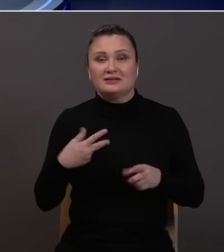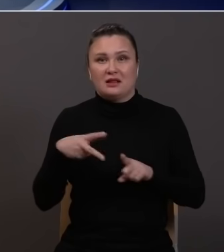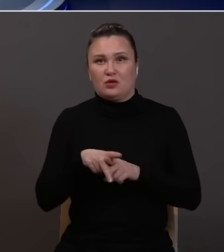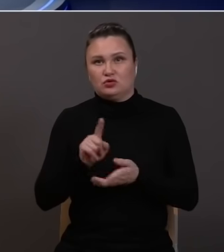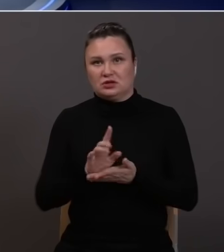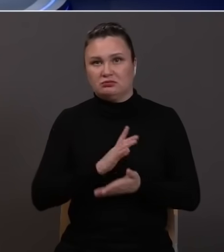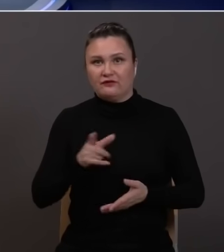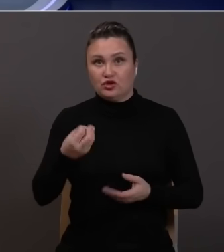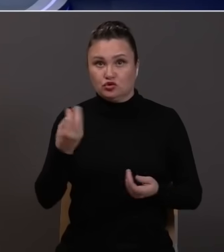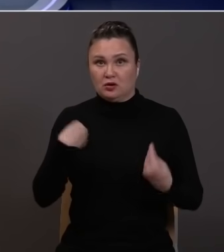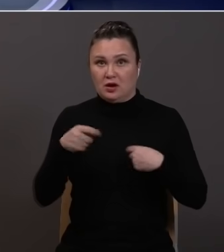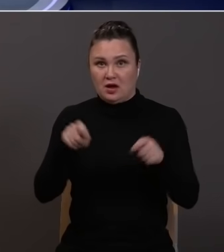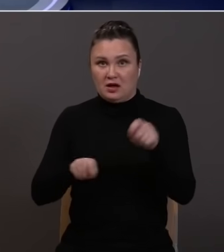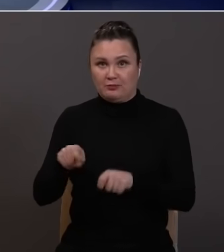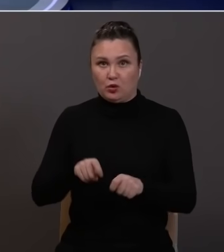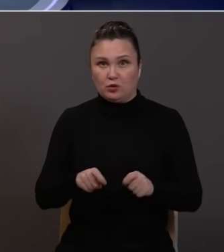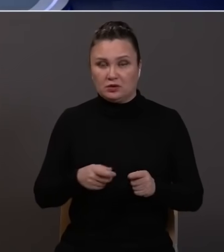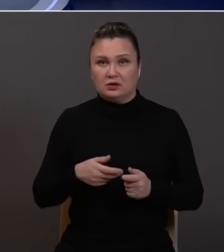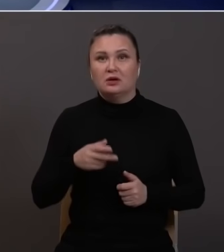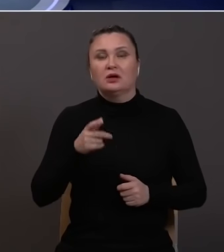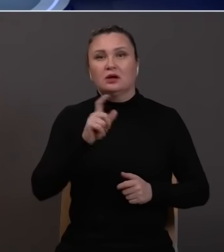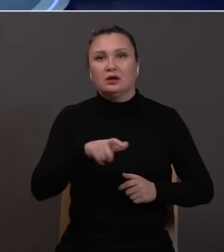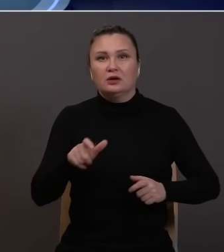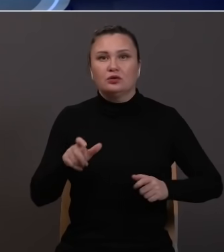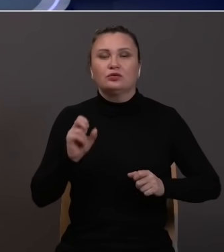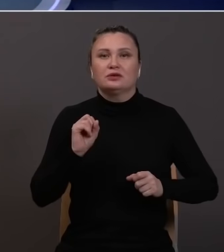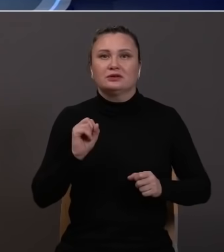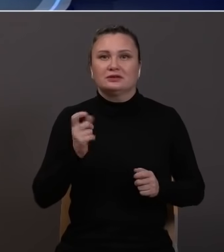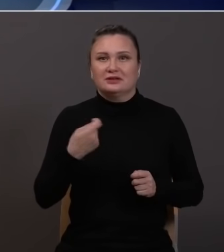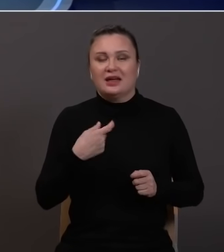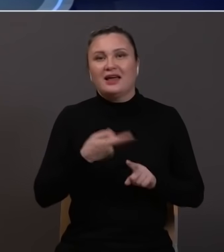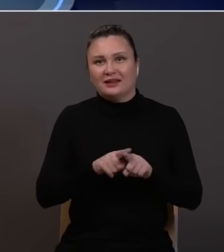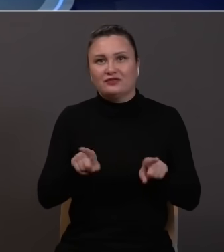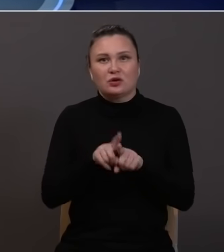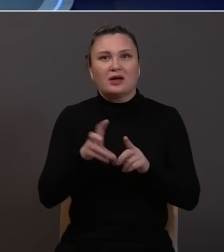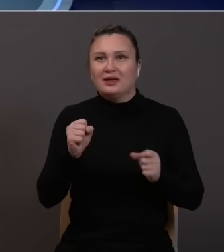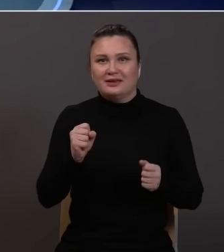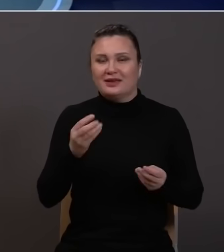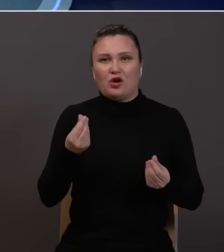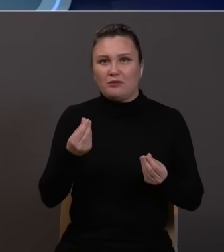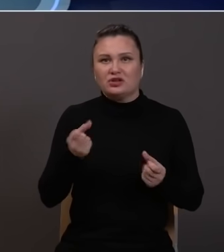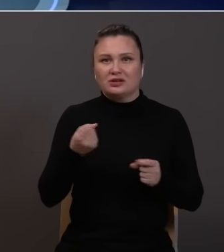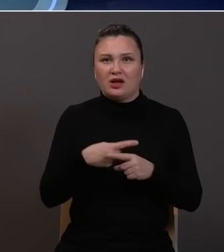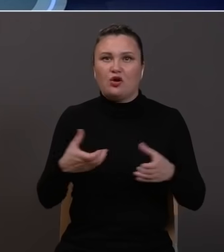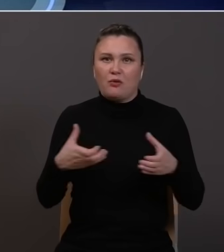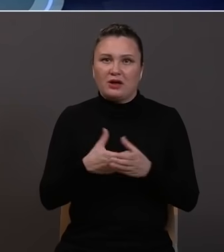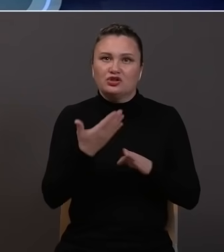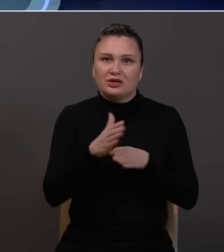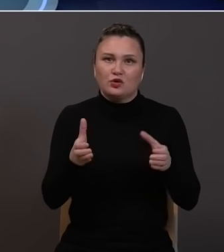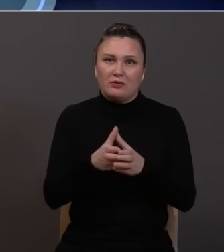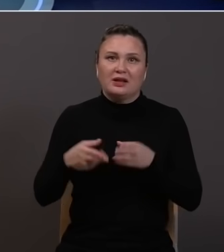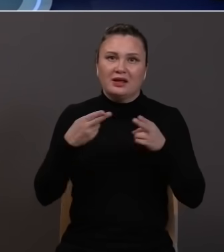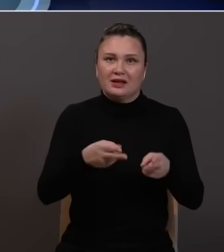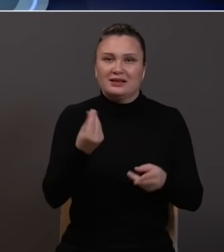еще и экипируете. Полностью человека. Под ключ. Люди сдают, как я шучу, ну, то есть это все-таки не коммерческий, это же команда. Часть команды едет